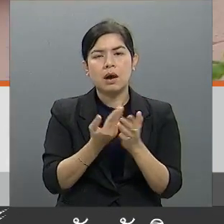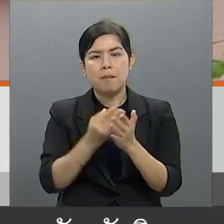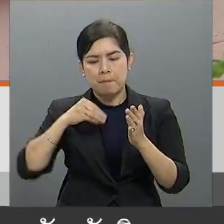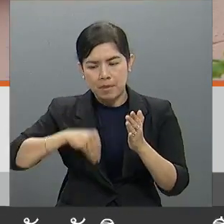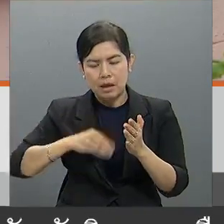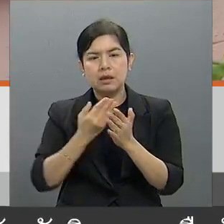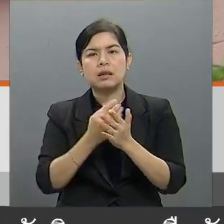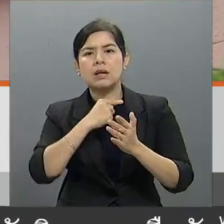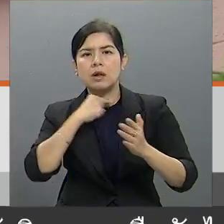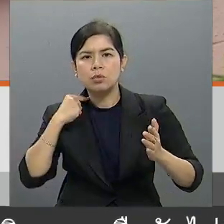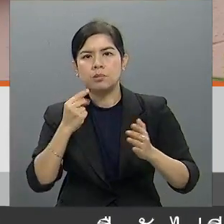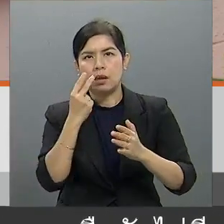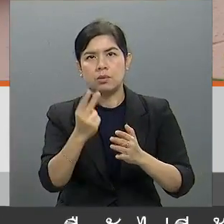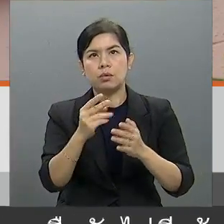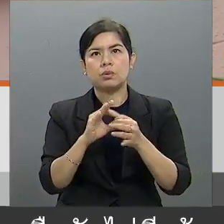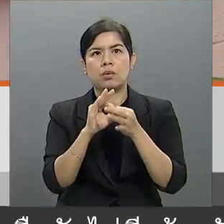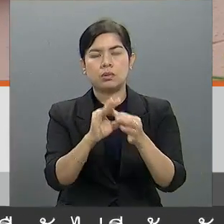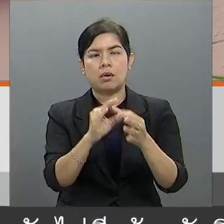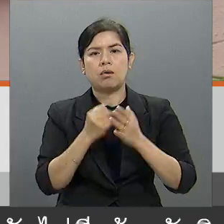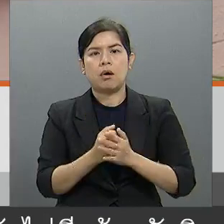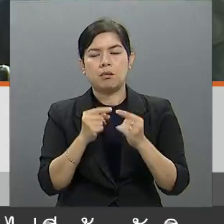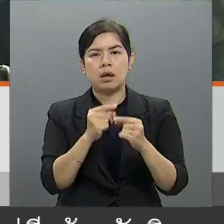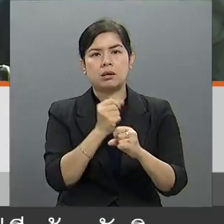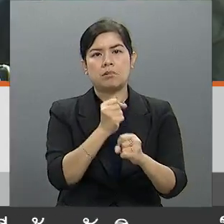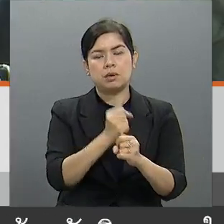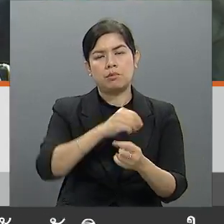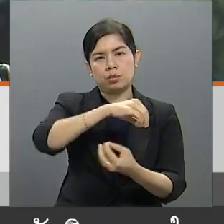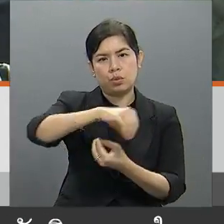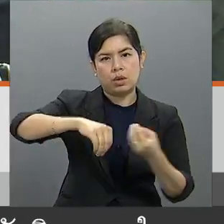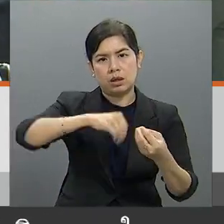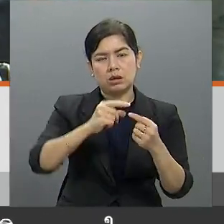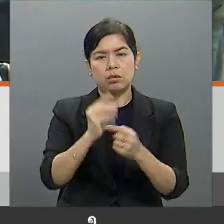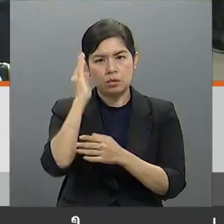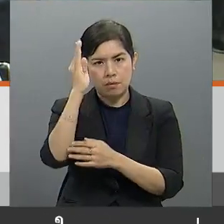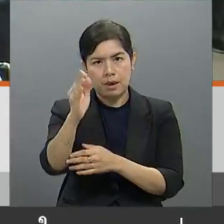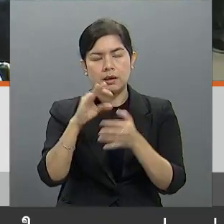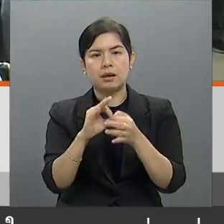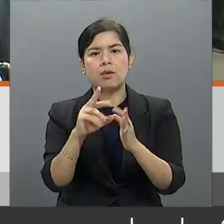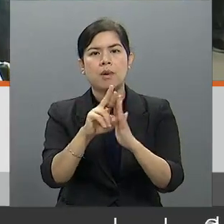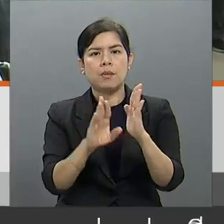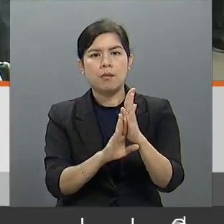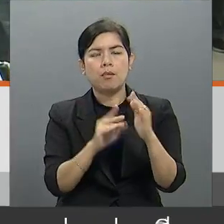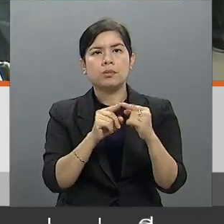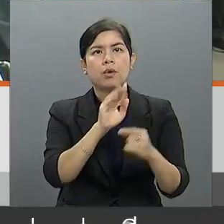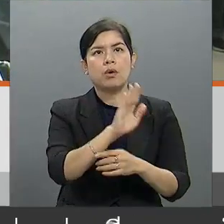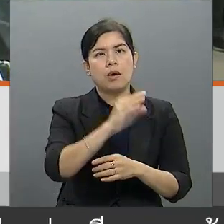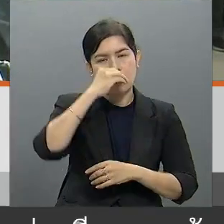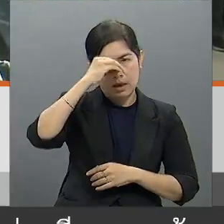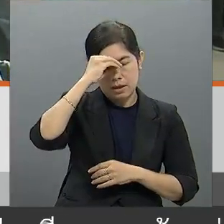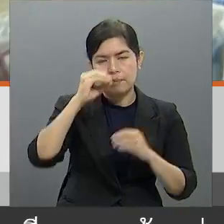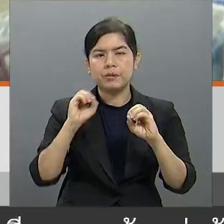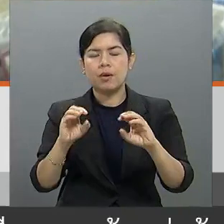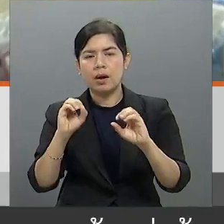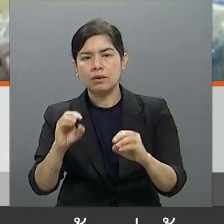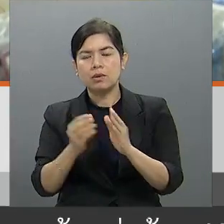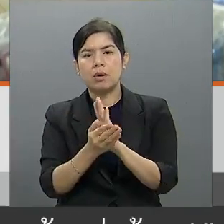าพที่จะเชื่อมโยงต่อการทำธุรกิจในอนาคตโดยเฉพาะระบบการเรียนการสอนมีการพัฒนาและเปลี่ยนแปลงก็ย่